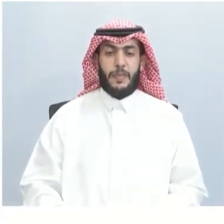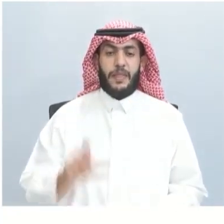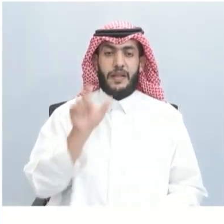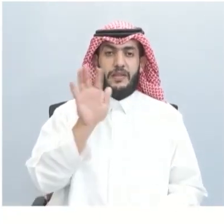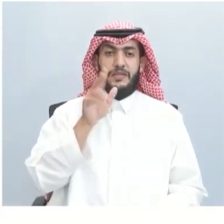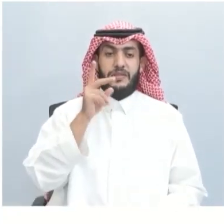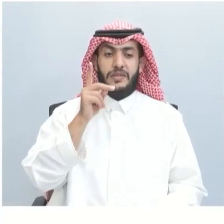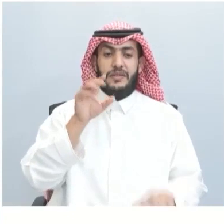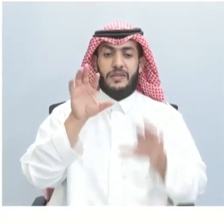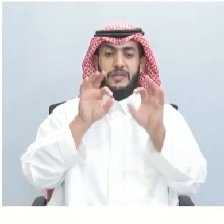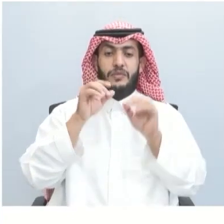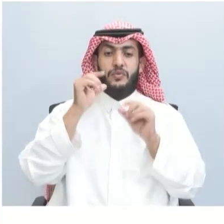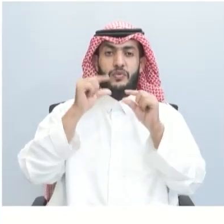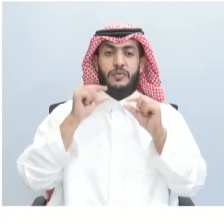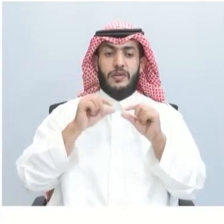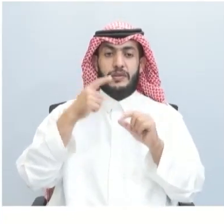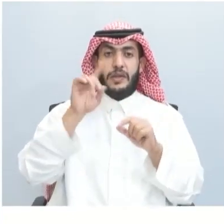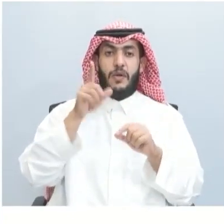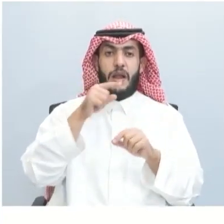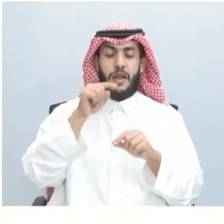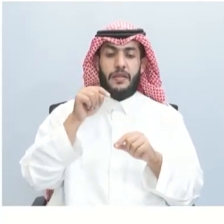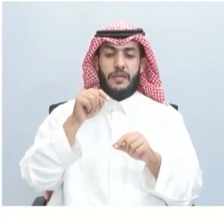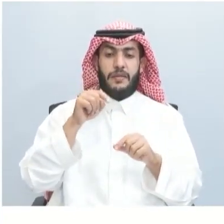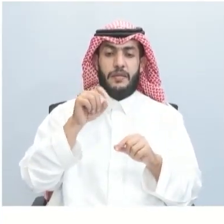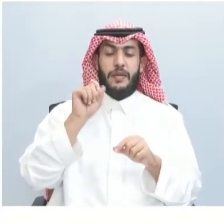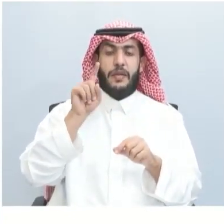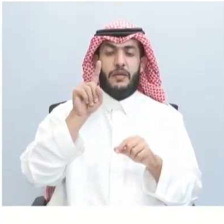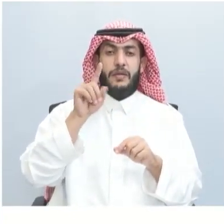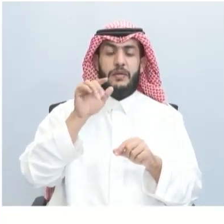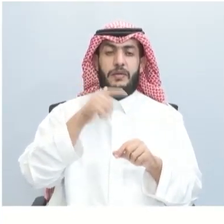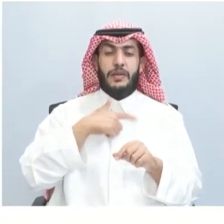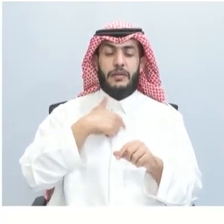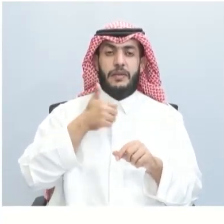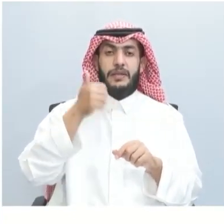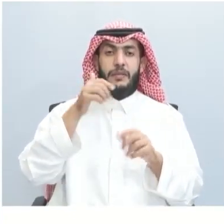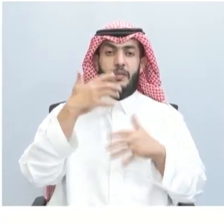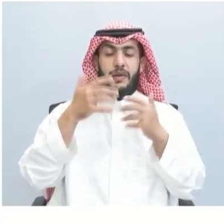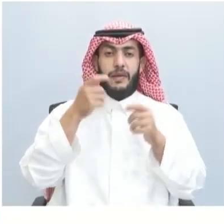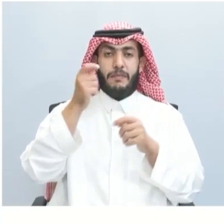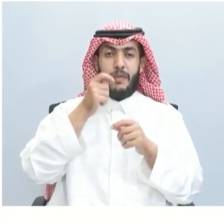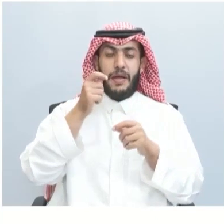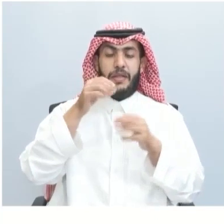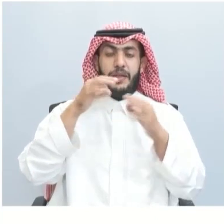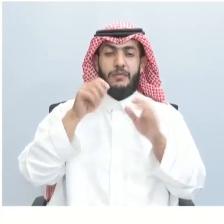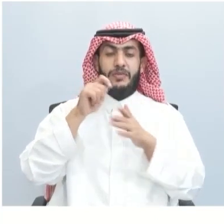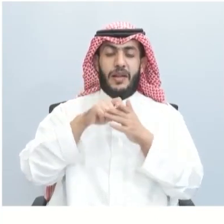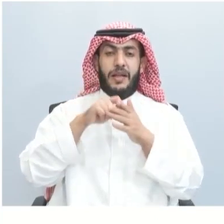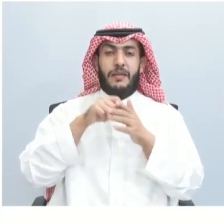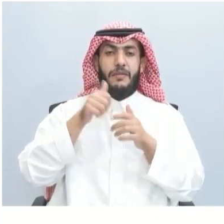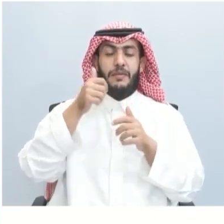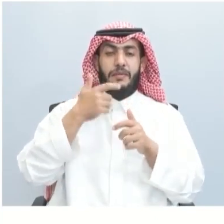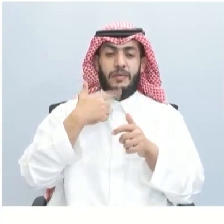نشاط حدد الجمل التاليه هل هي صحيحه ام خاطئه واحد يقصد بتحسين محركات البحث جميع الاجراءات التي